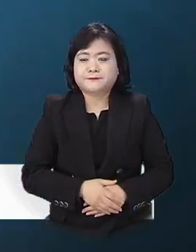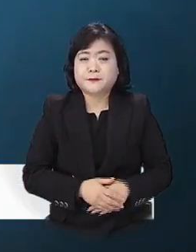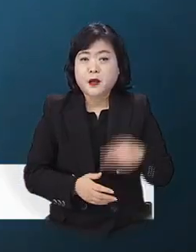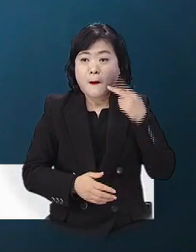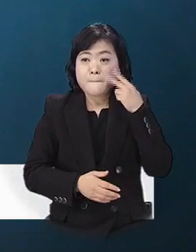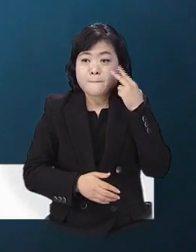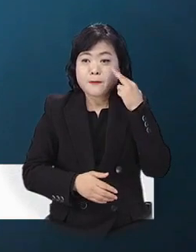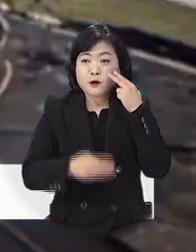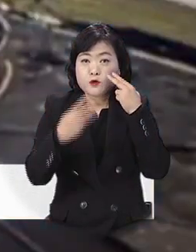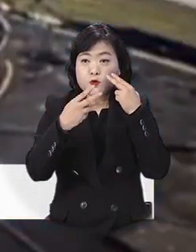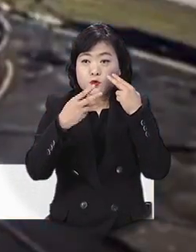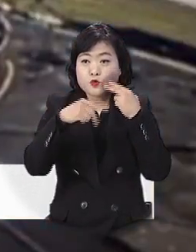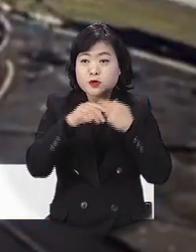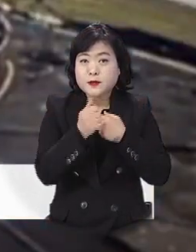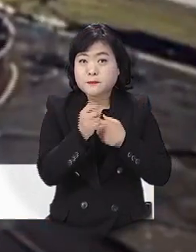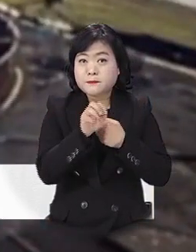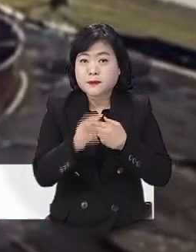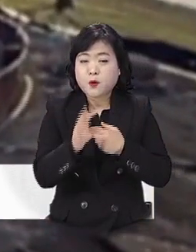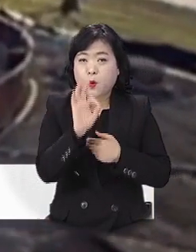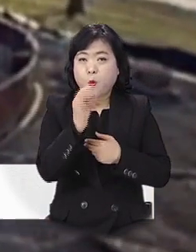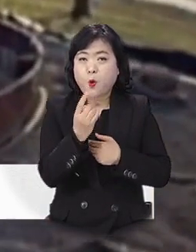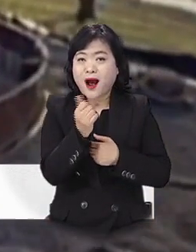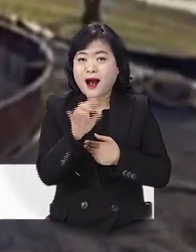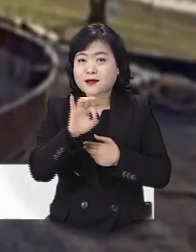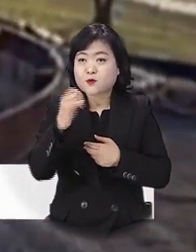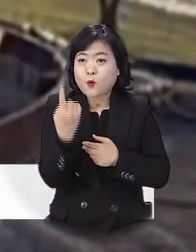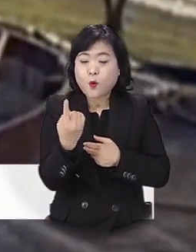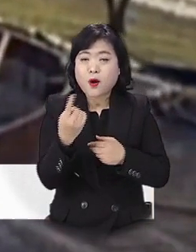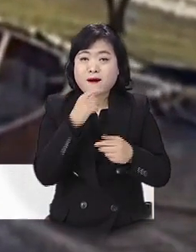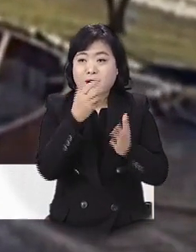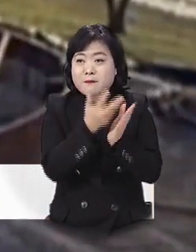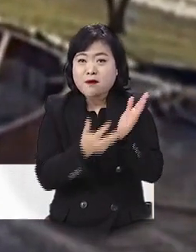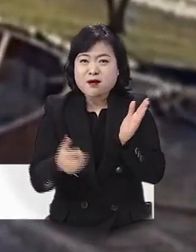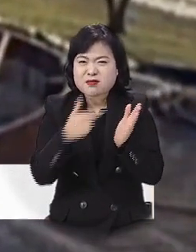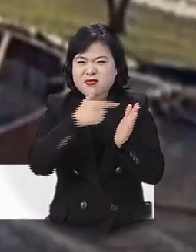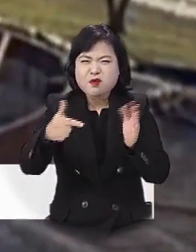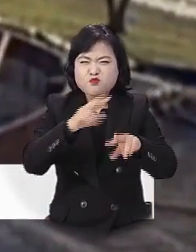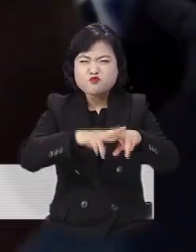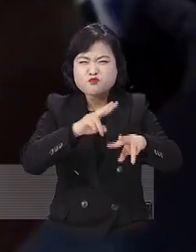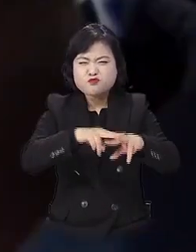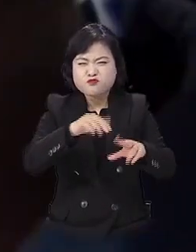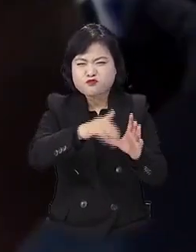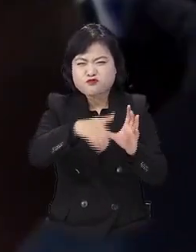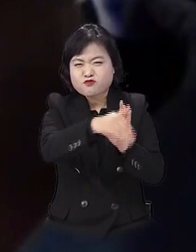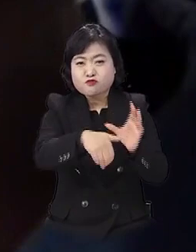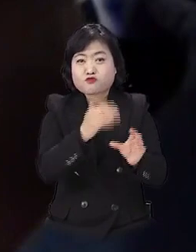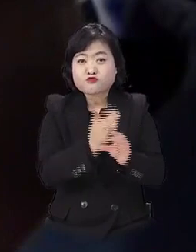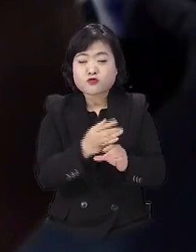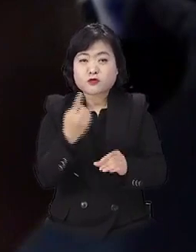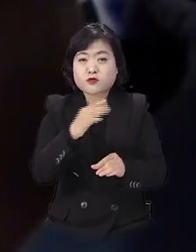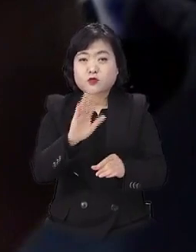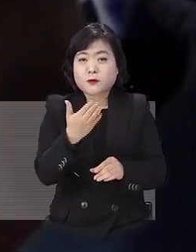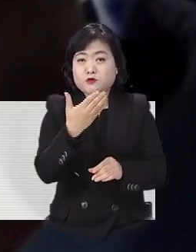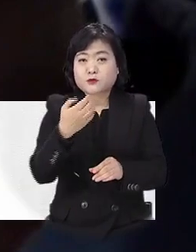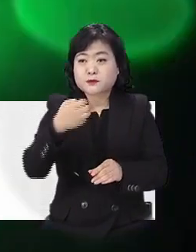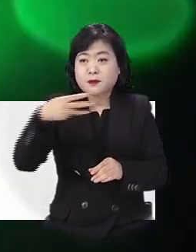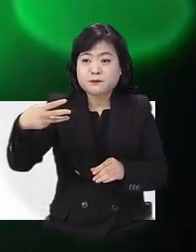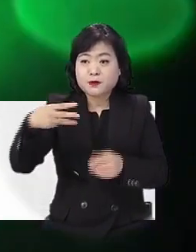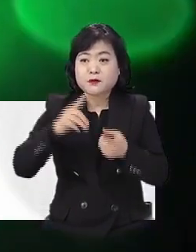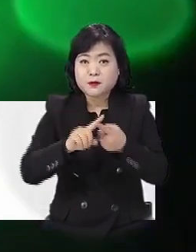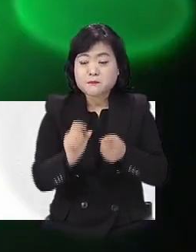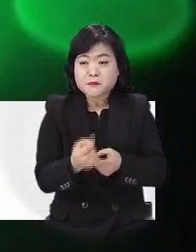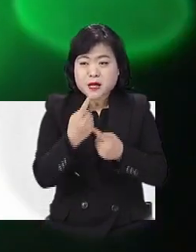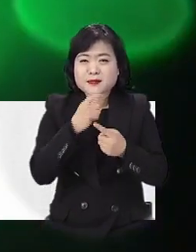미국 루이 빌의 오하이오 강변에서 대형 우물을 설치하는 공사가 한창입니다 지난 1993년 비록 해서